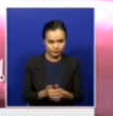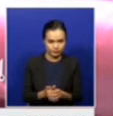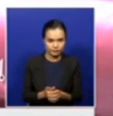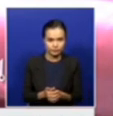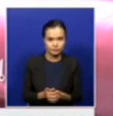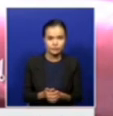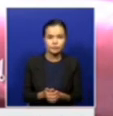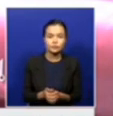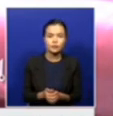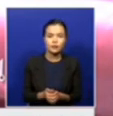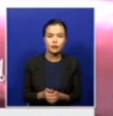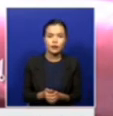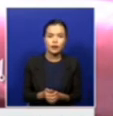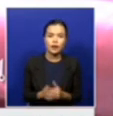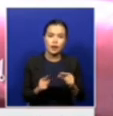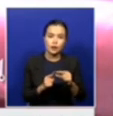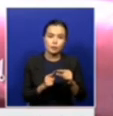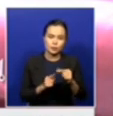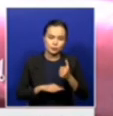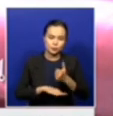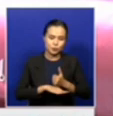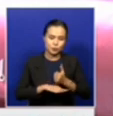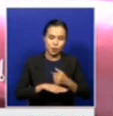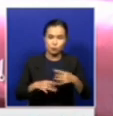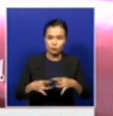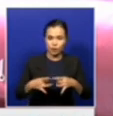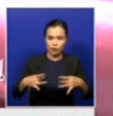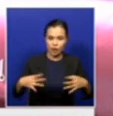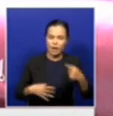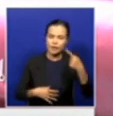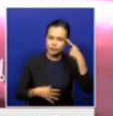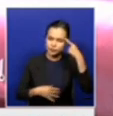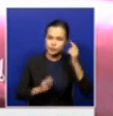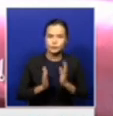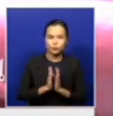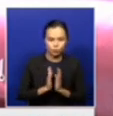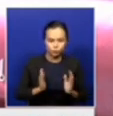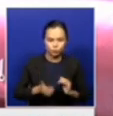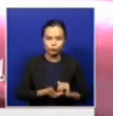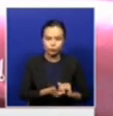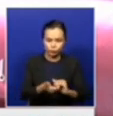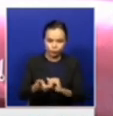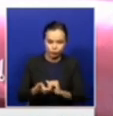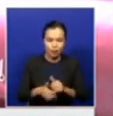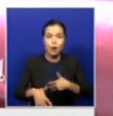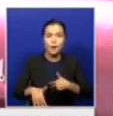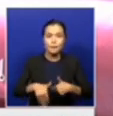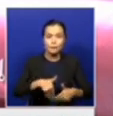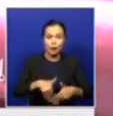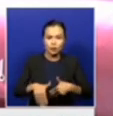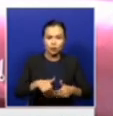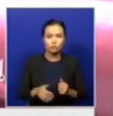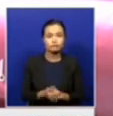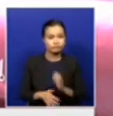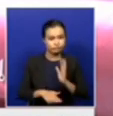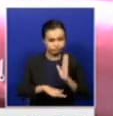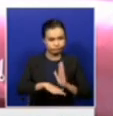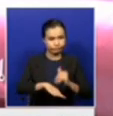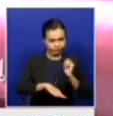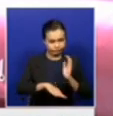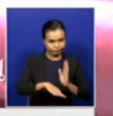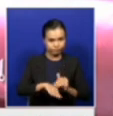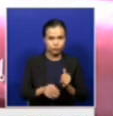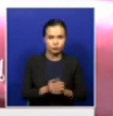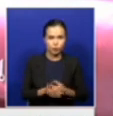องใช้คำของท่านผู้นำฝ่ายการนะครับต้องกราบขอบพระคุณความร่วมมือของพี่น้องประชาชนความสามารถและ